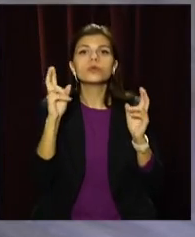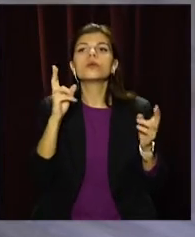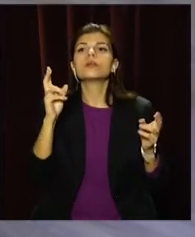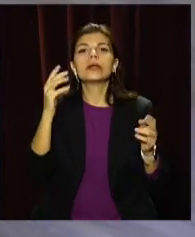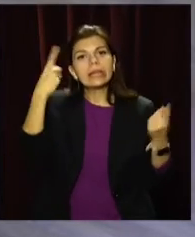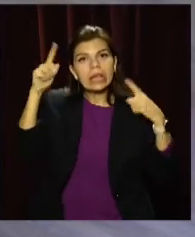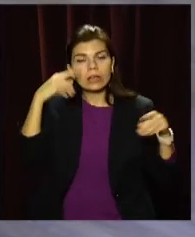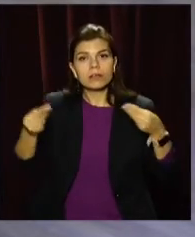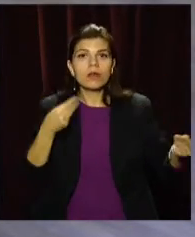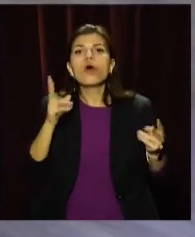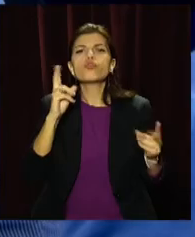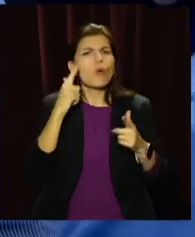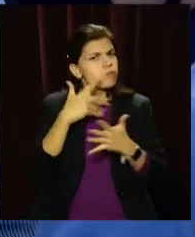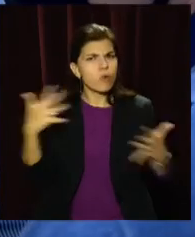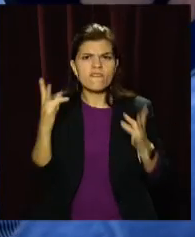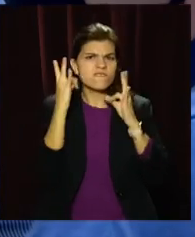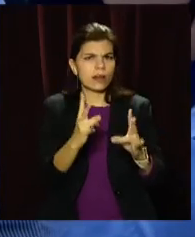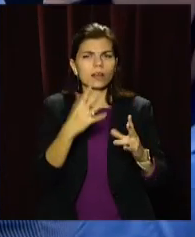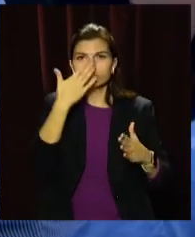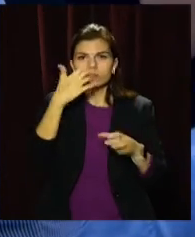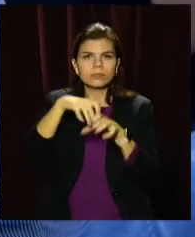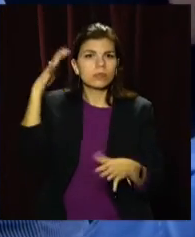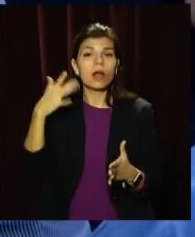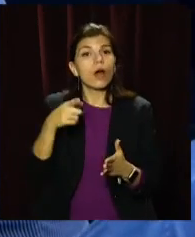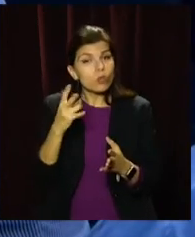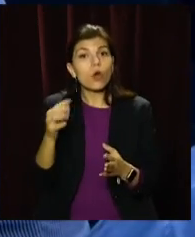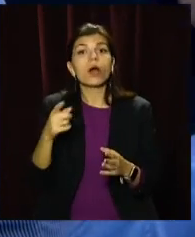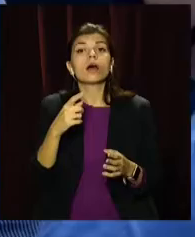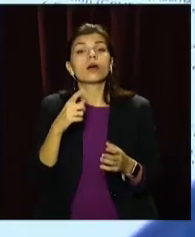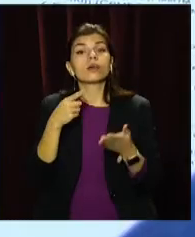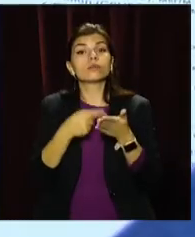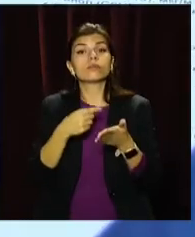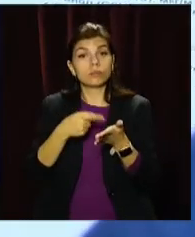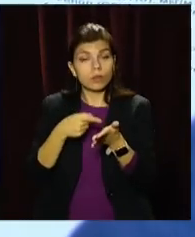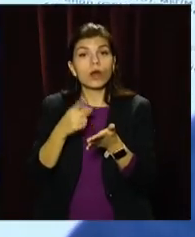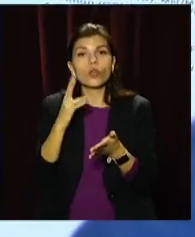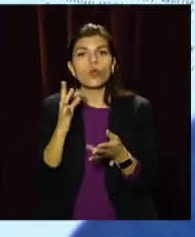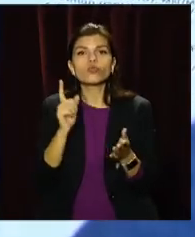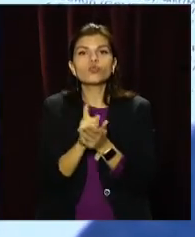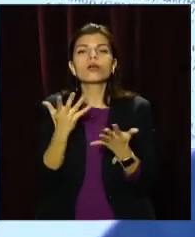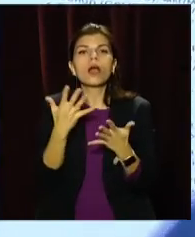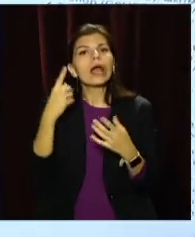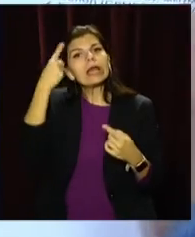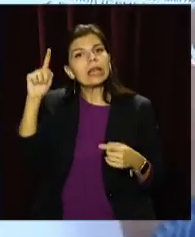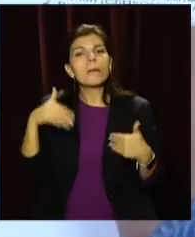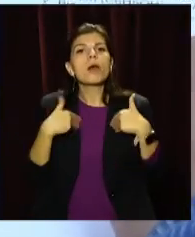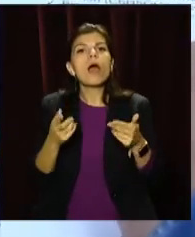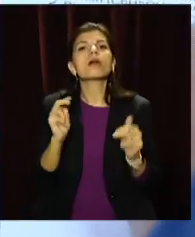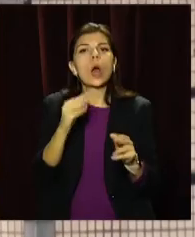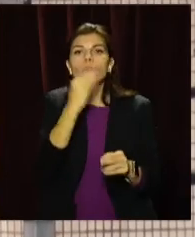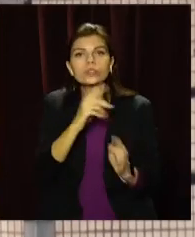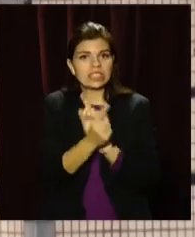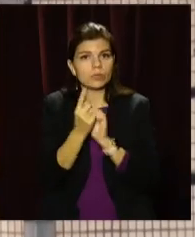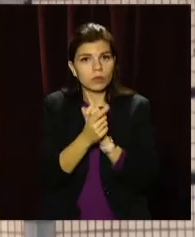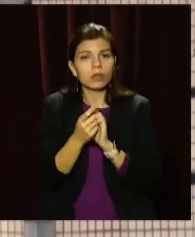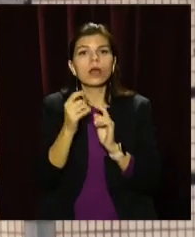підприємств найбільших забруднювачів. Ті мають надати конкретні плани. У них повинні прописати суму, яку спрямують на покращення екологічної ситуації в місті